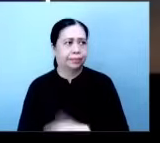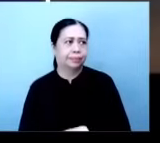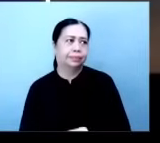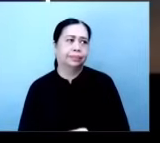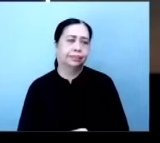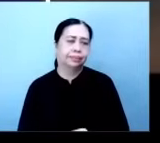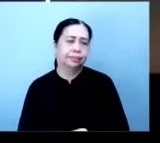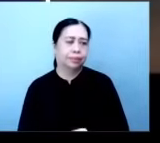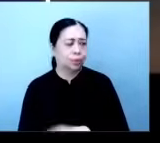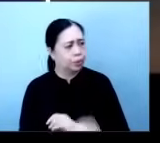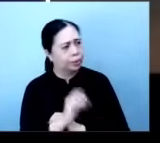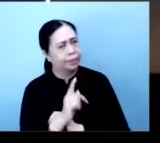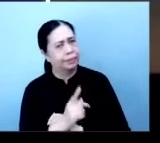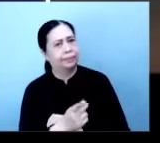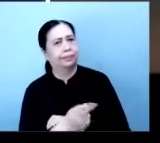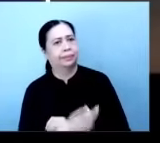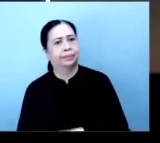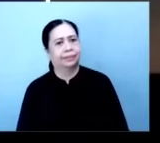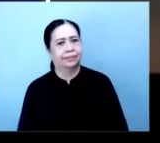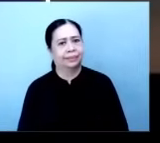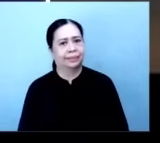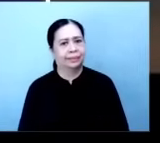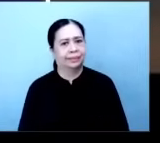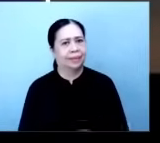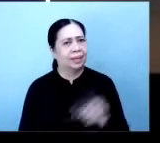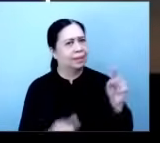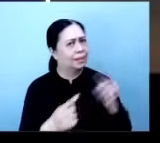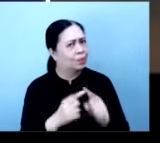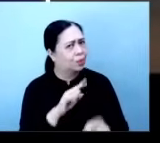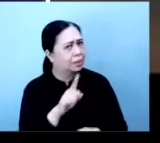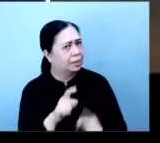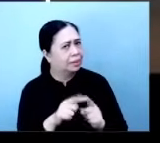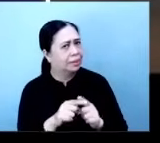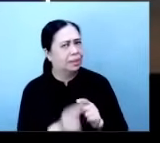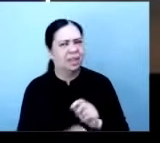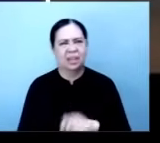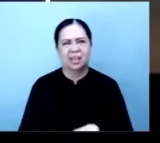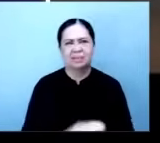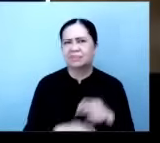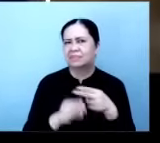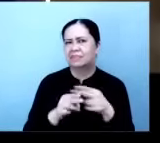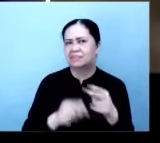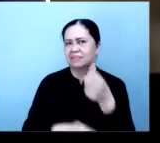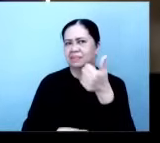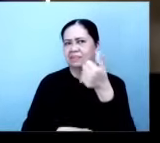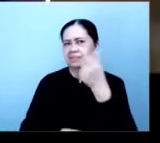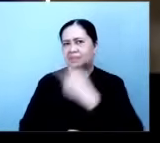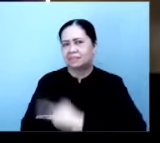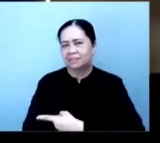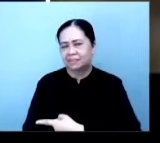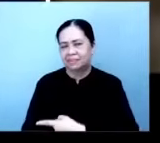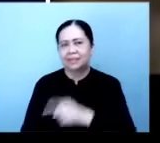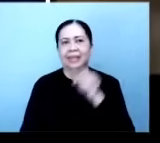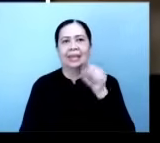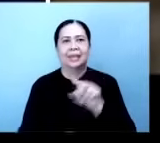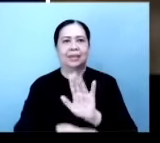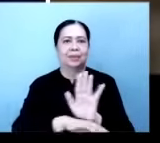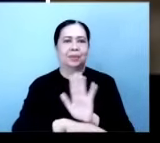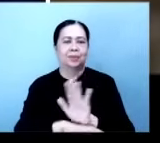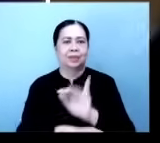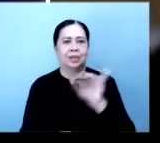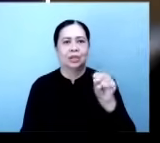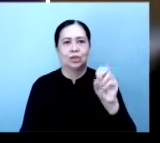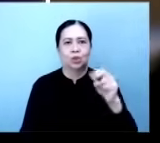Okay. Hanggang kailan? Saglit lang, 10 days. Yan ang comeback movie na Joshua